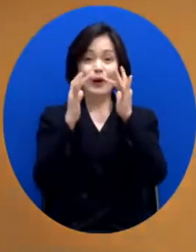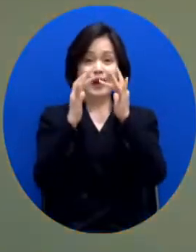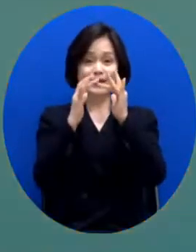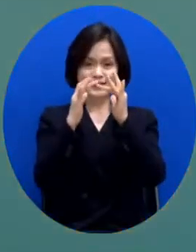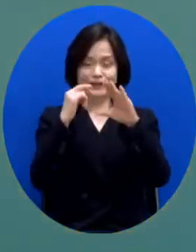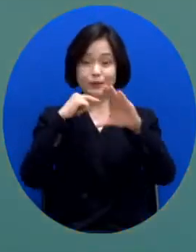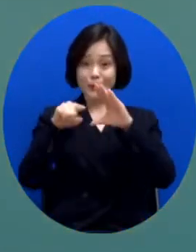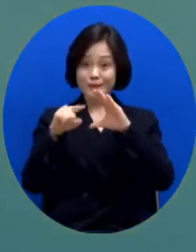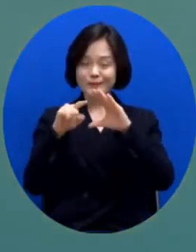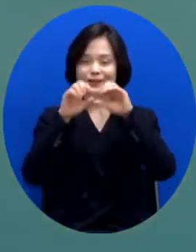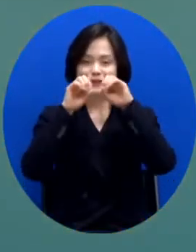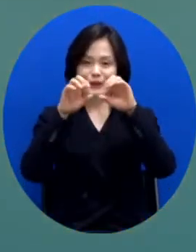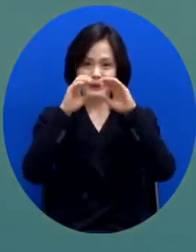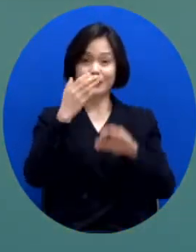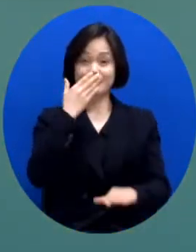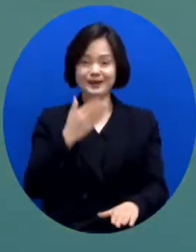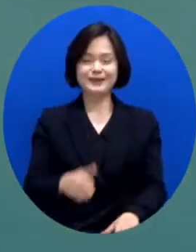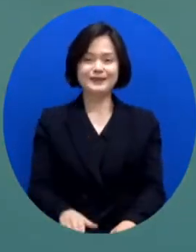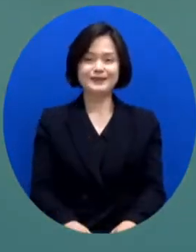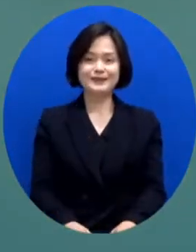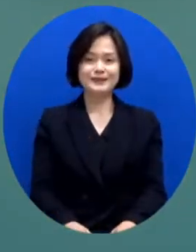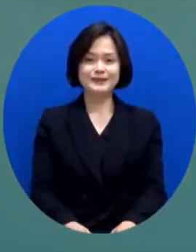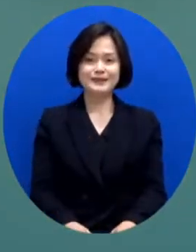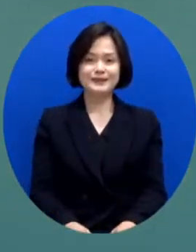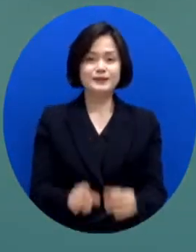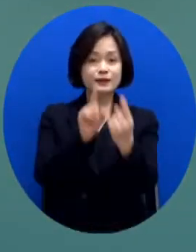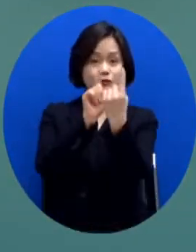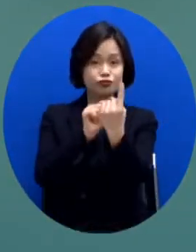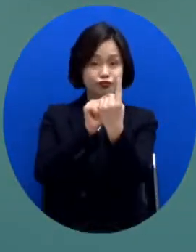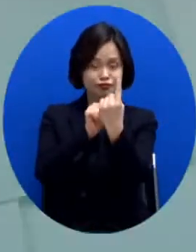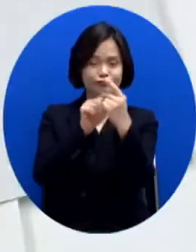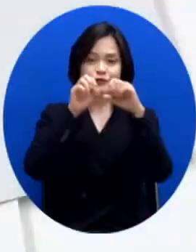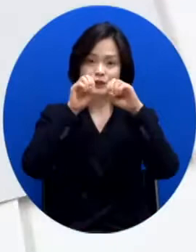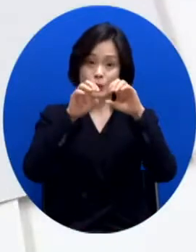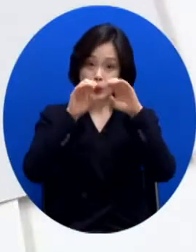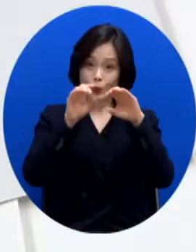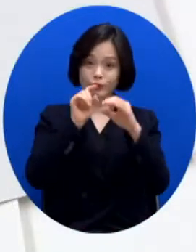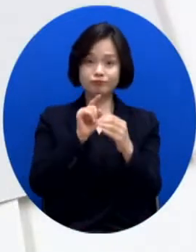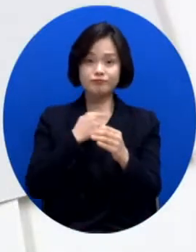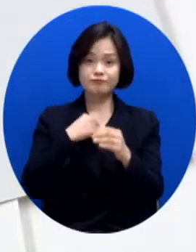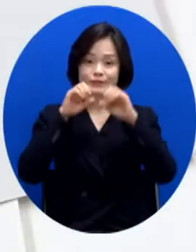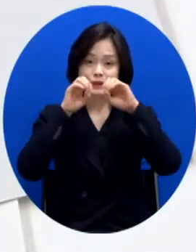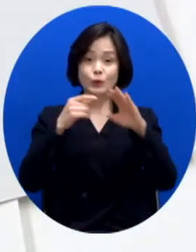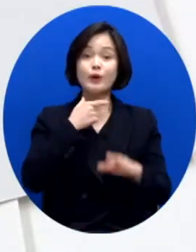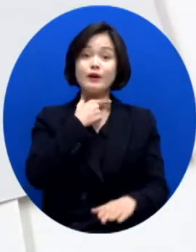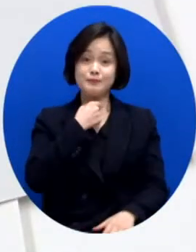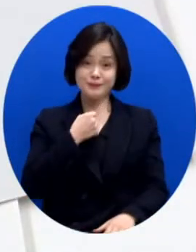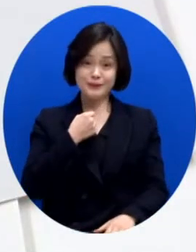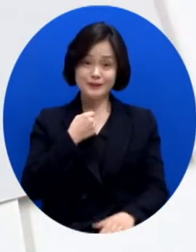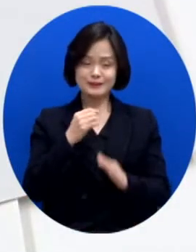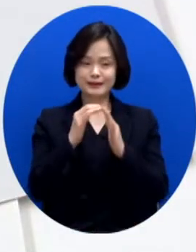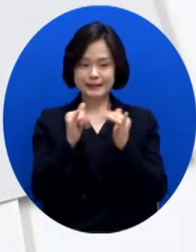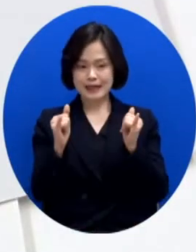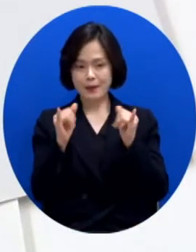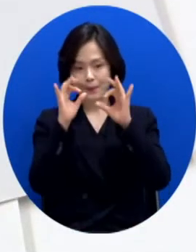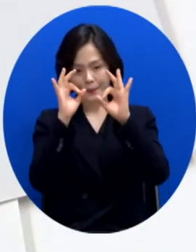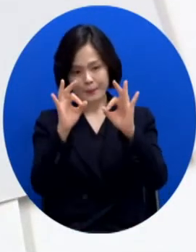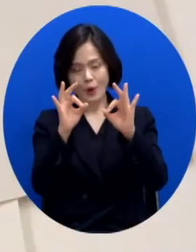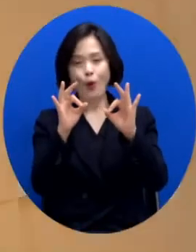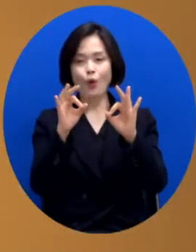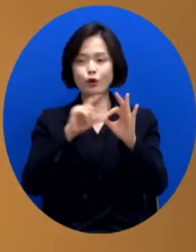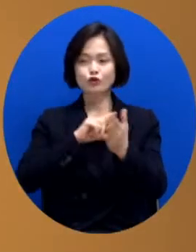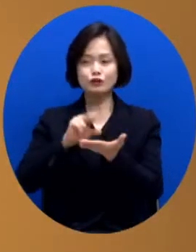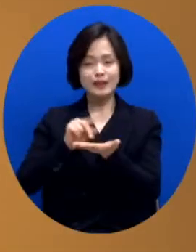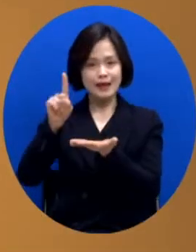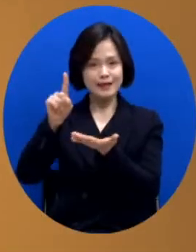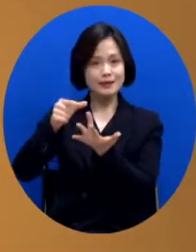있도록 했습니다. 특정 대상에게 전도도 가능합니다. 전도 대상에 맞는 주제를 선택하고 빈칸에